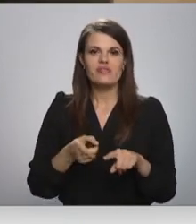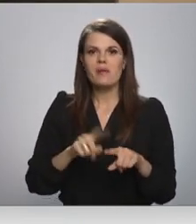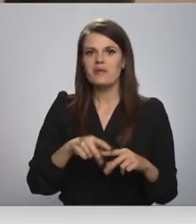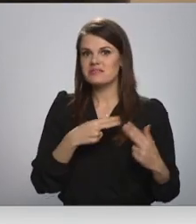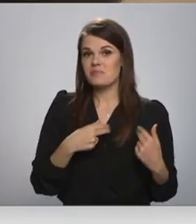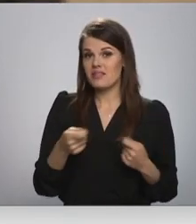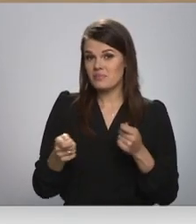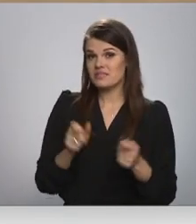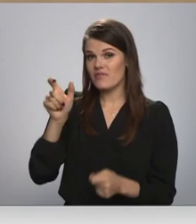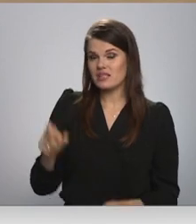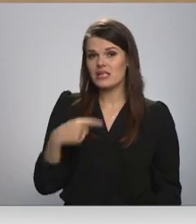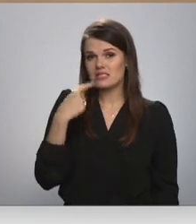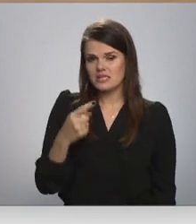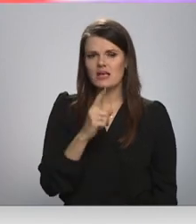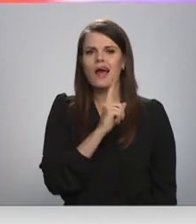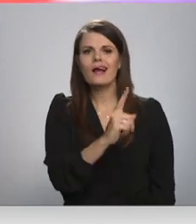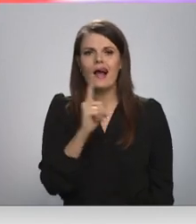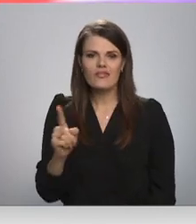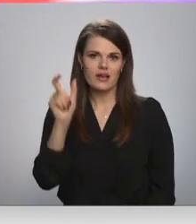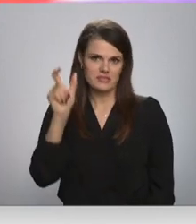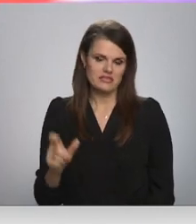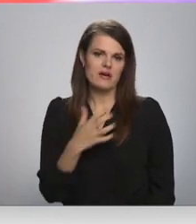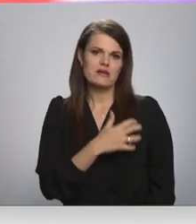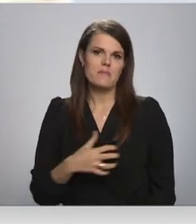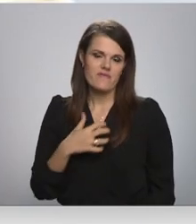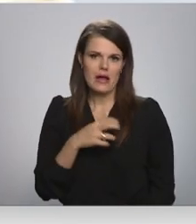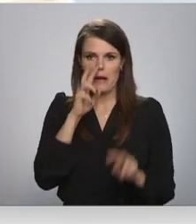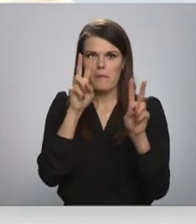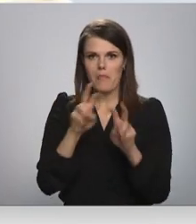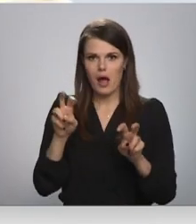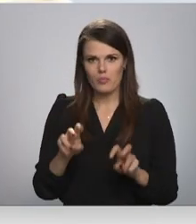biedrības vadītājs uzsver, ikvienam iedzīvotājam būtu vēlams pret HIV pārbaudīties reizi gadā.